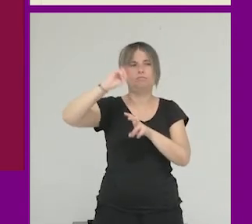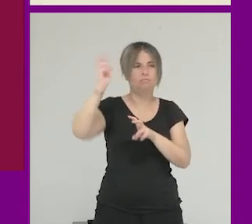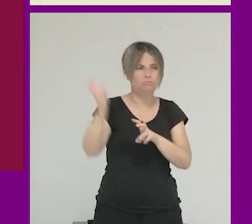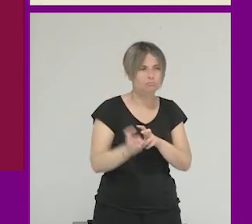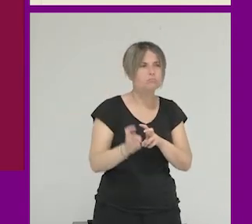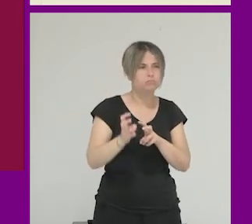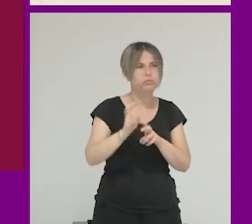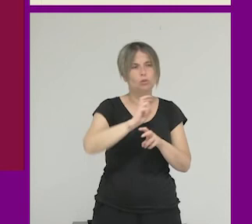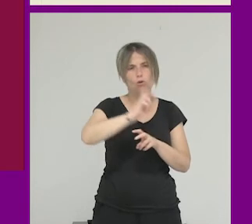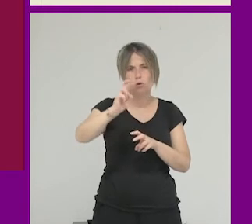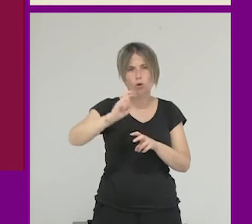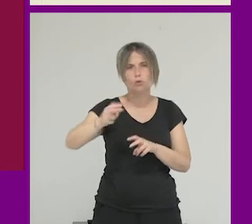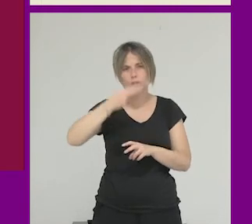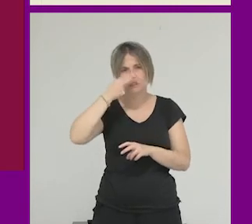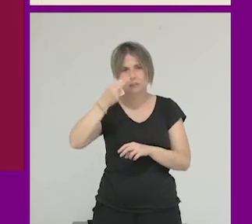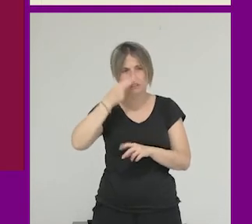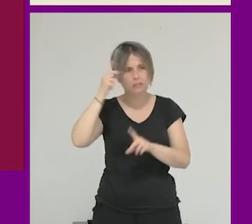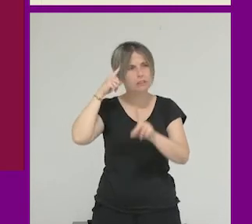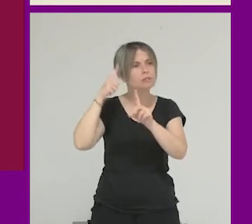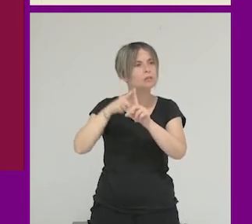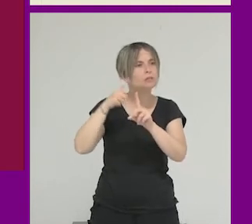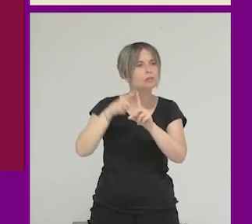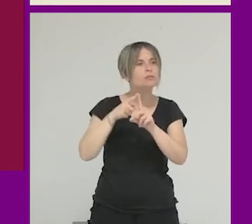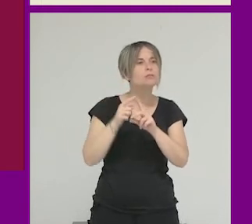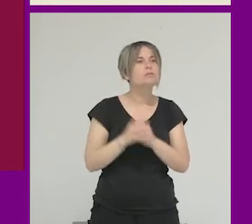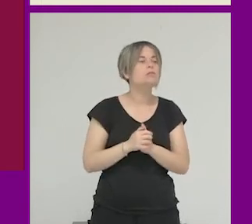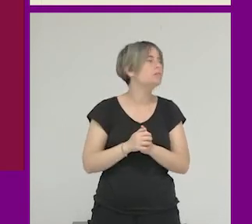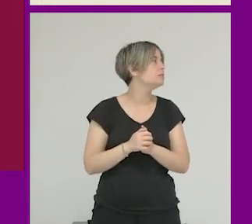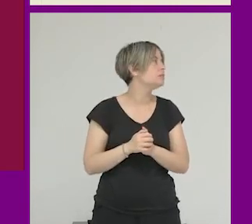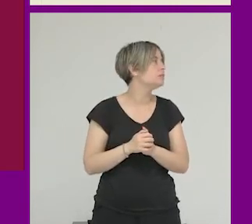nahiko potentea egin dute honen inguruan,